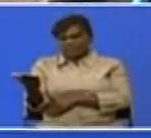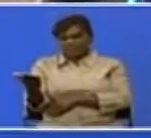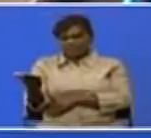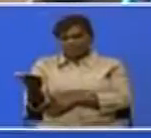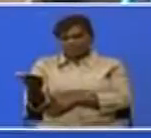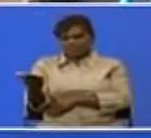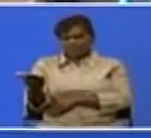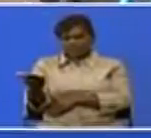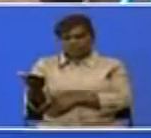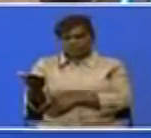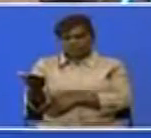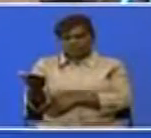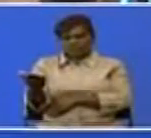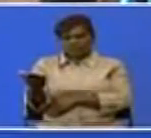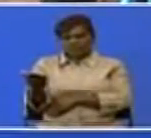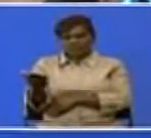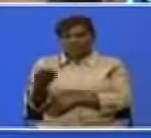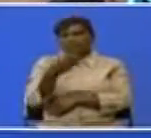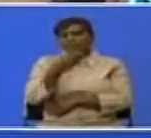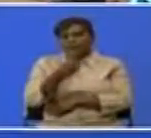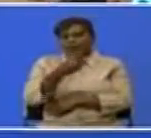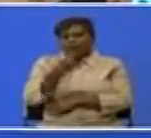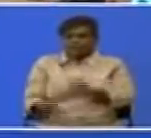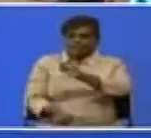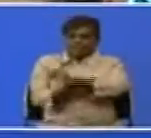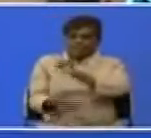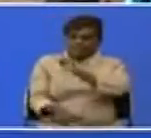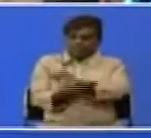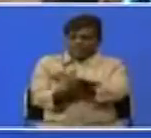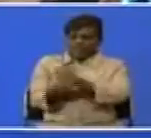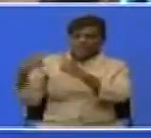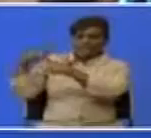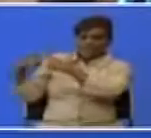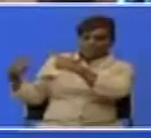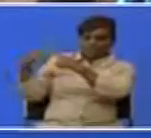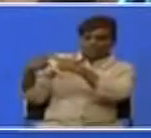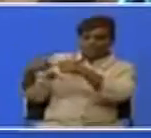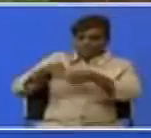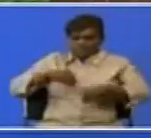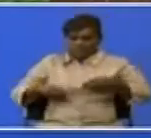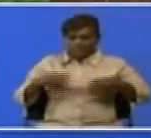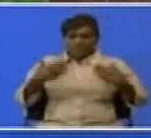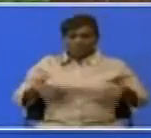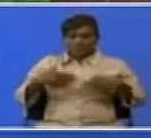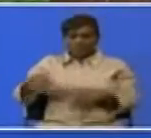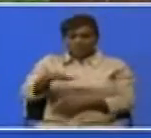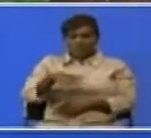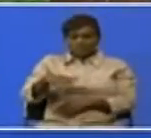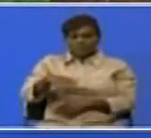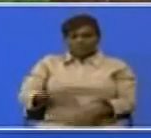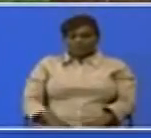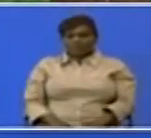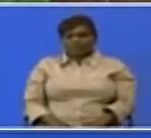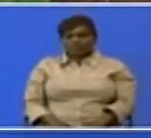huko. Robert Kisaka anaelezea yanayowakumba walemavu eneo hili. Pokot County ni